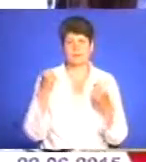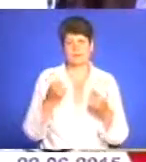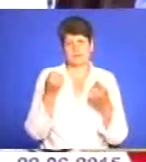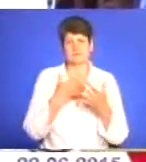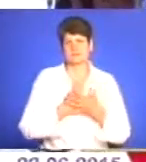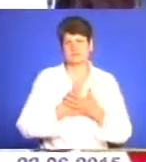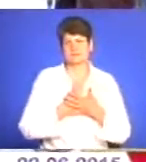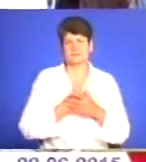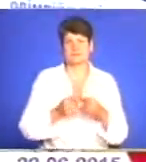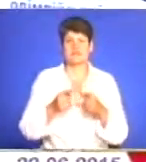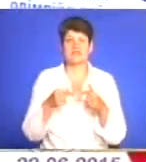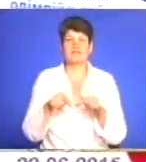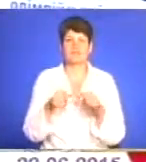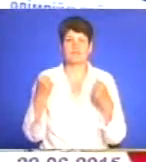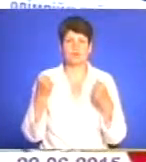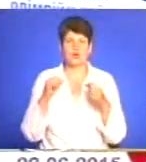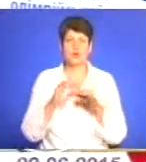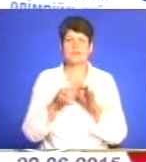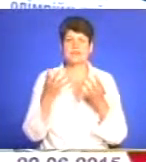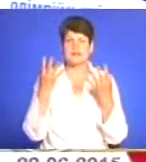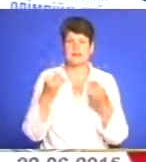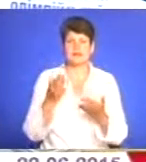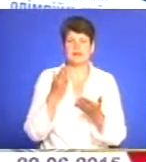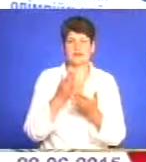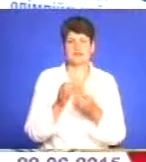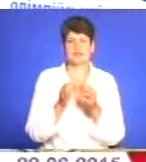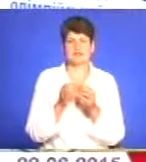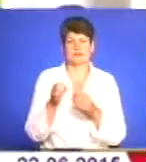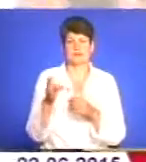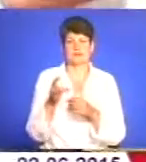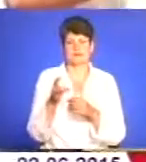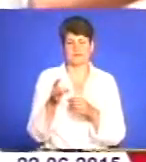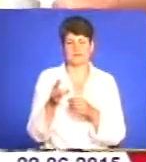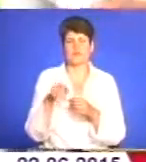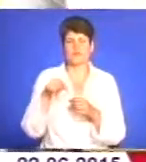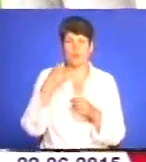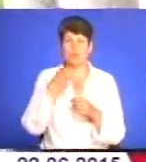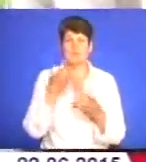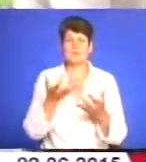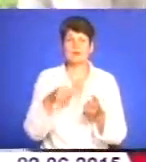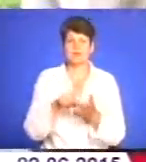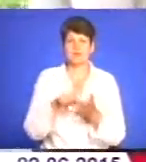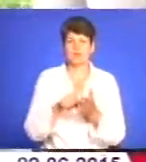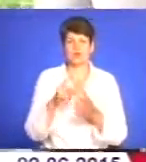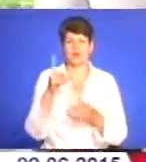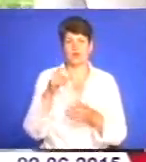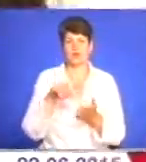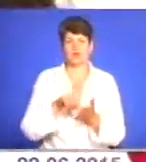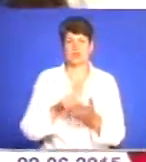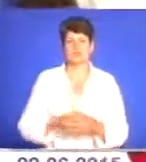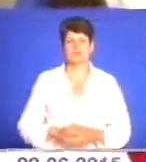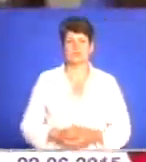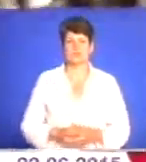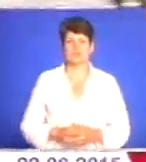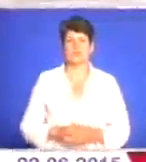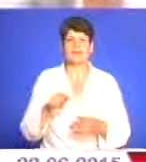любителі цього виду спорту. Олімпійський день відбувається вже в 10-те. Цьогоріч у ньому взяли участь близько сотні учасників.